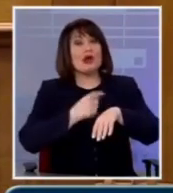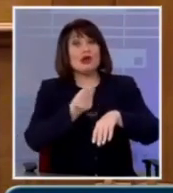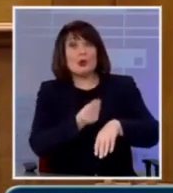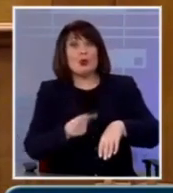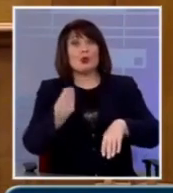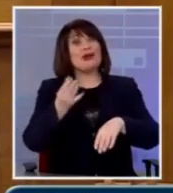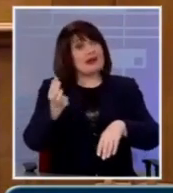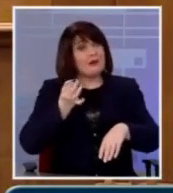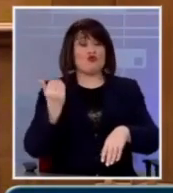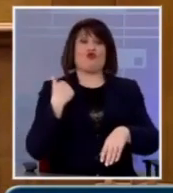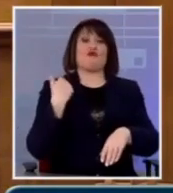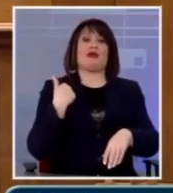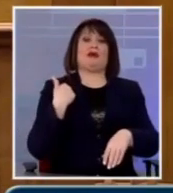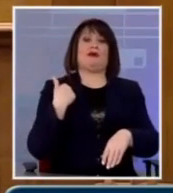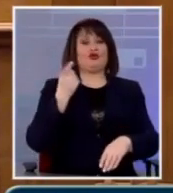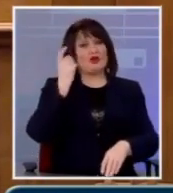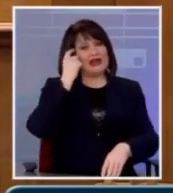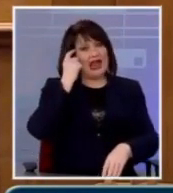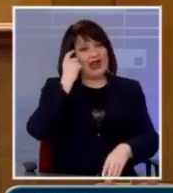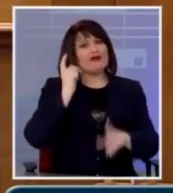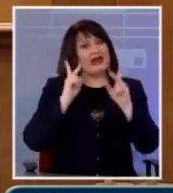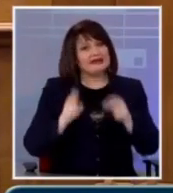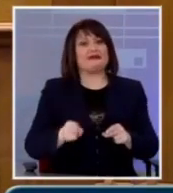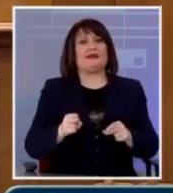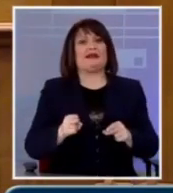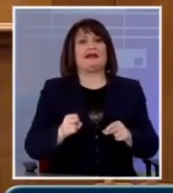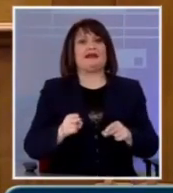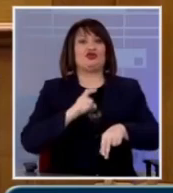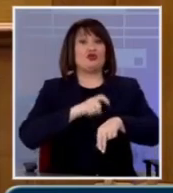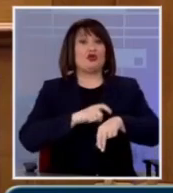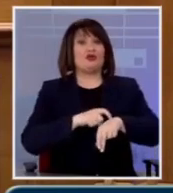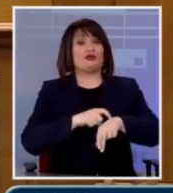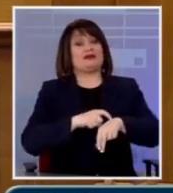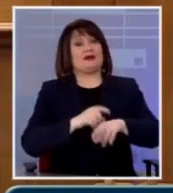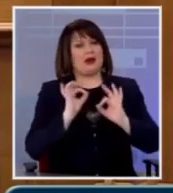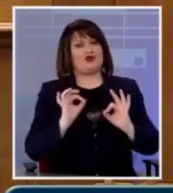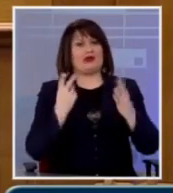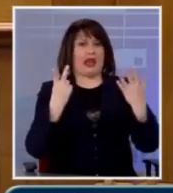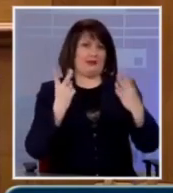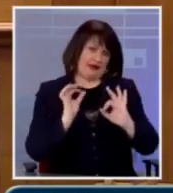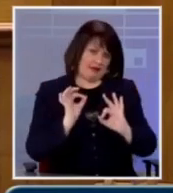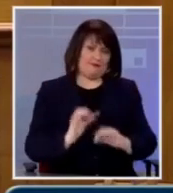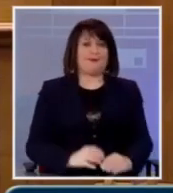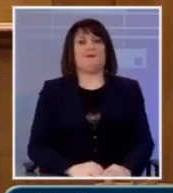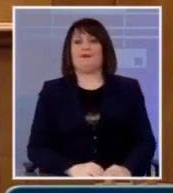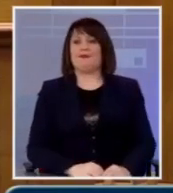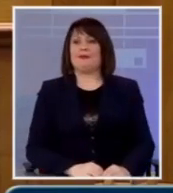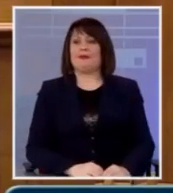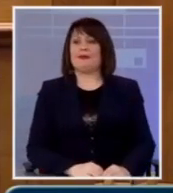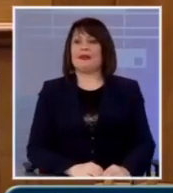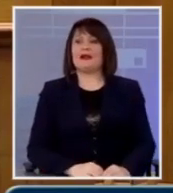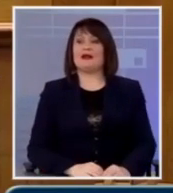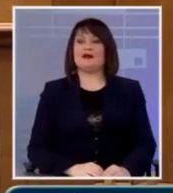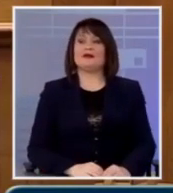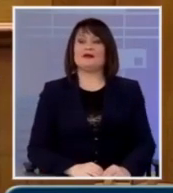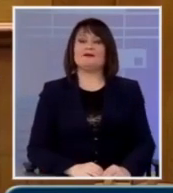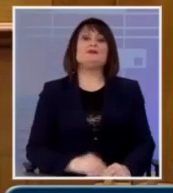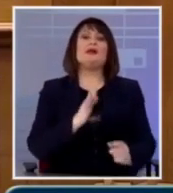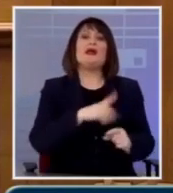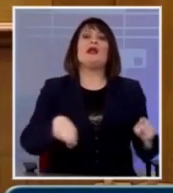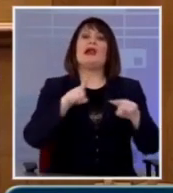όριο, να μου γίνει αντιληπτό για να σταματήσω μέσα σε αποδεκτά πλαίσια. Κυρίες και κύριοι βουλευτές, ο